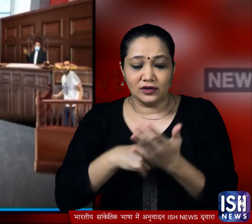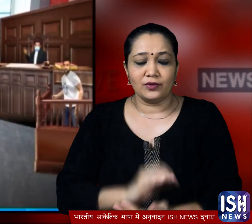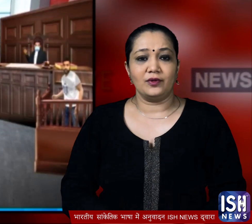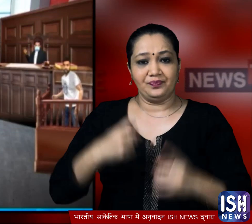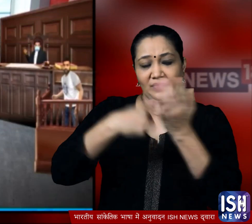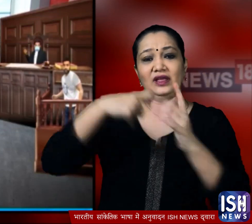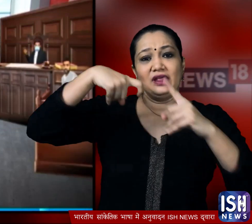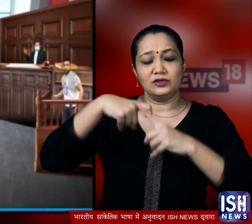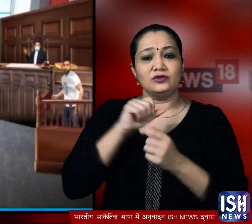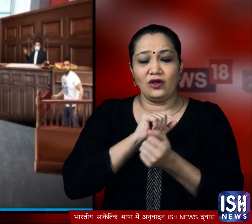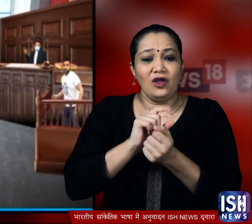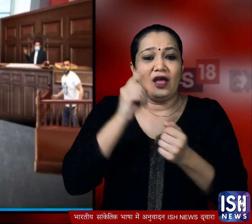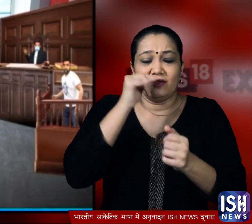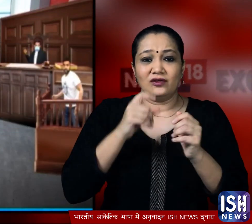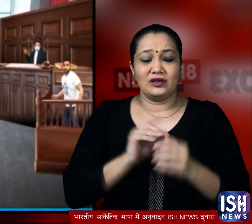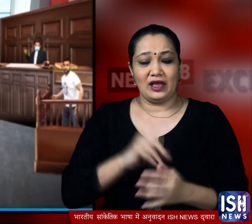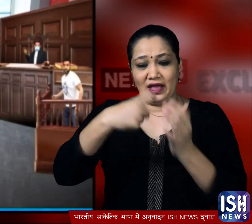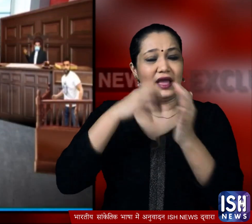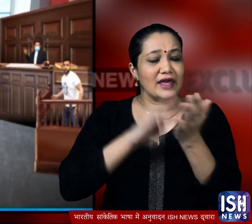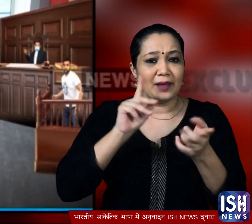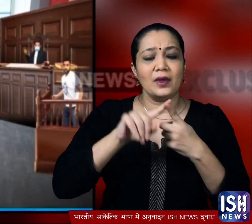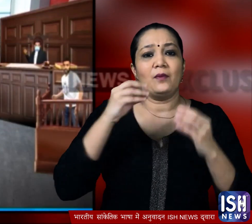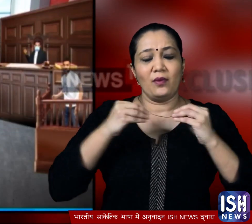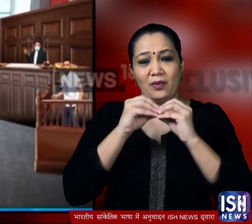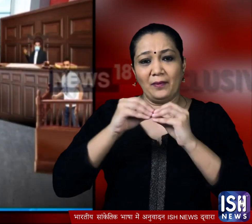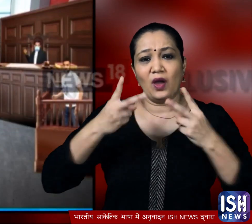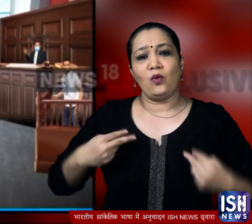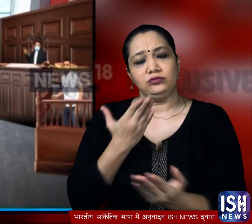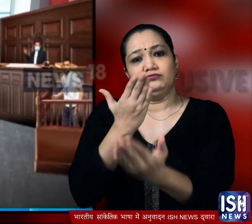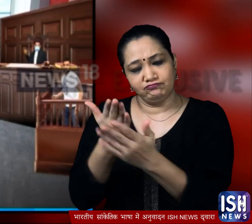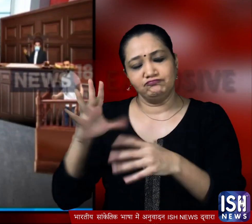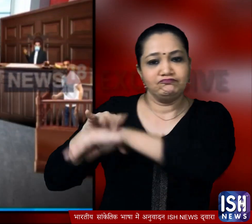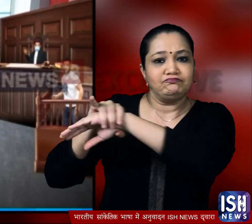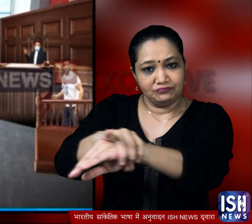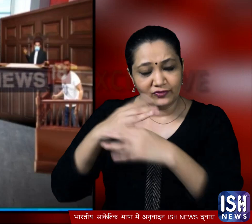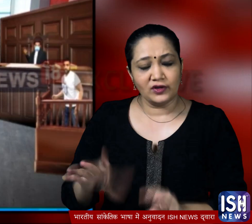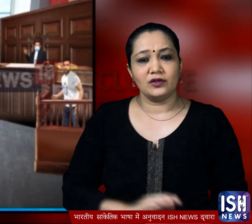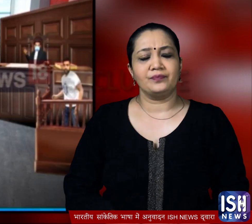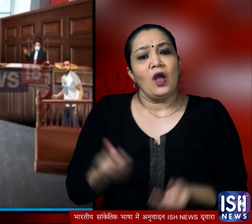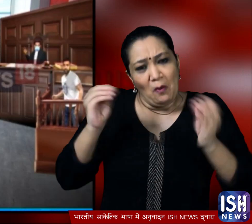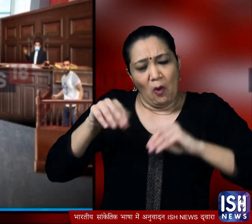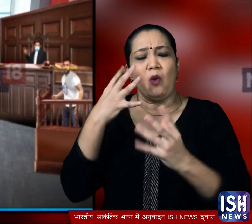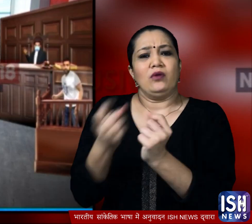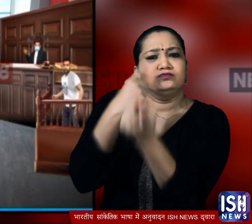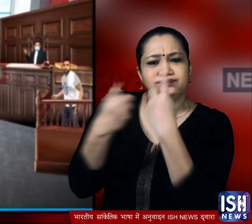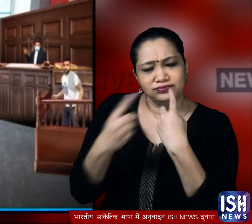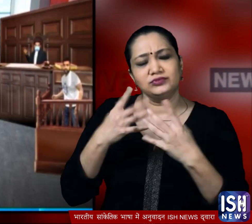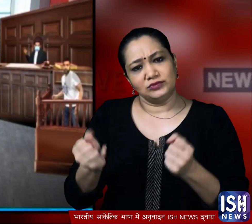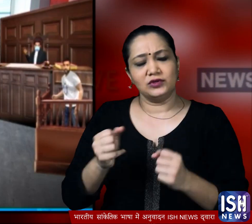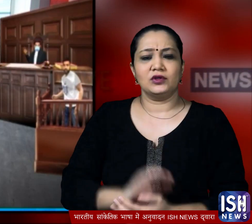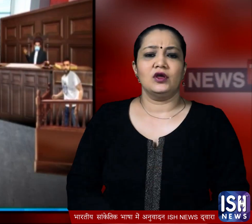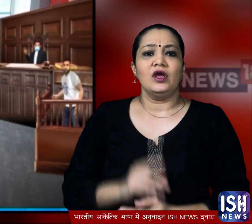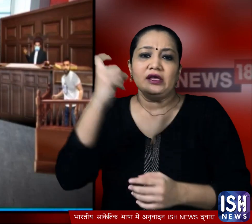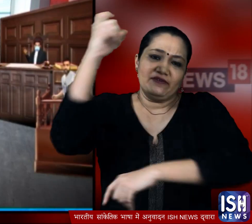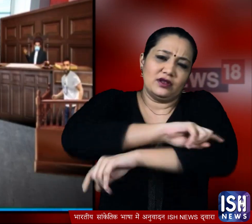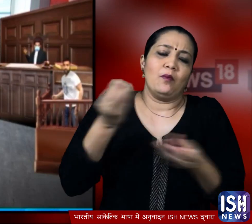की हिरासत खत्म होने के बाद क्राइम ब्रांच ने उन्हें मुंबई की किला कोर्ट में पेश किया, जहां क्राइम ब्रांच ने आरोपी से और पूछताछ करने का हवाला देकर